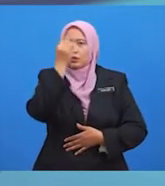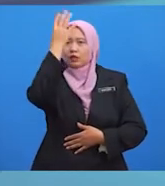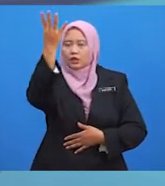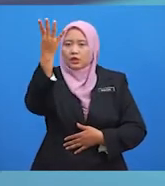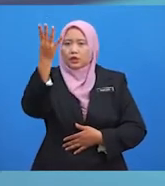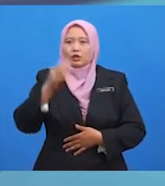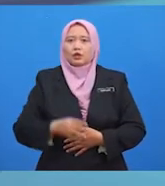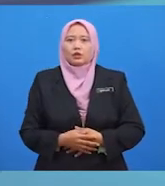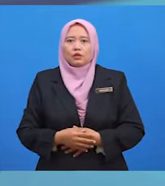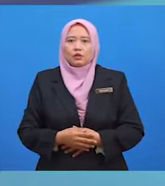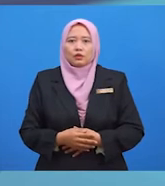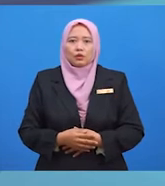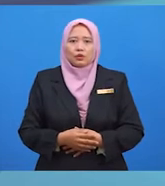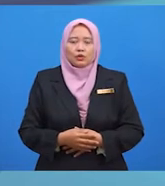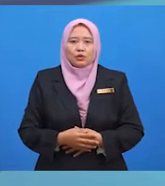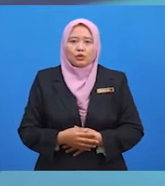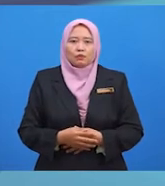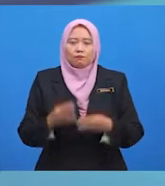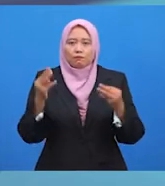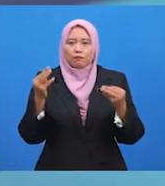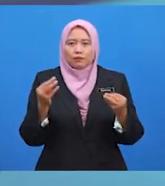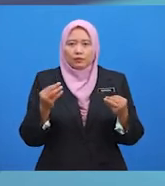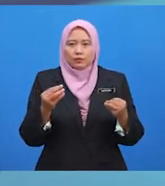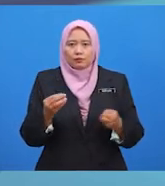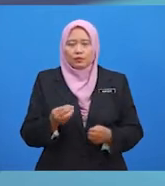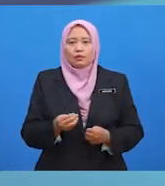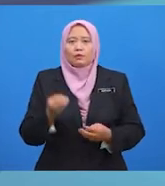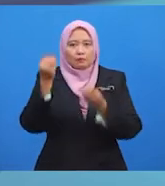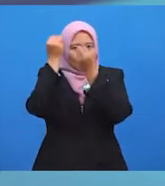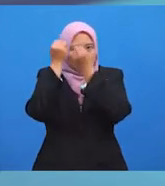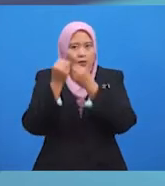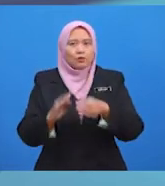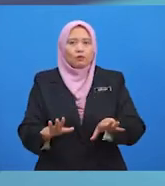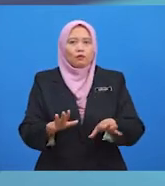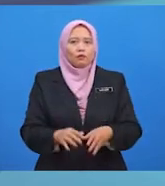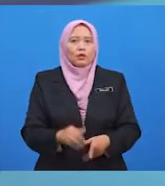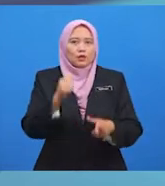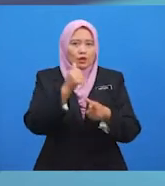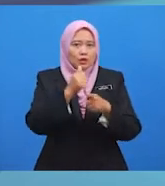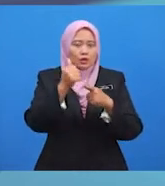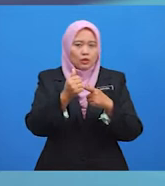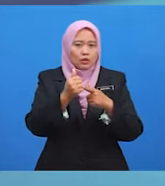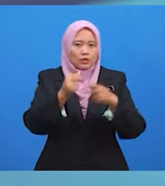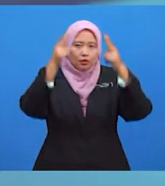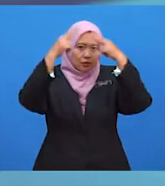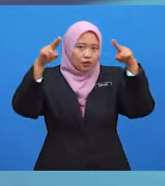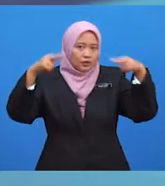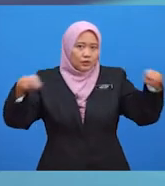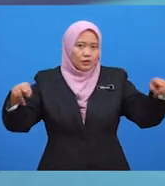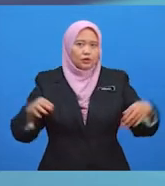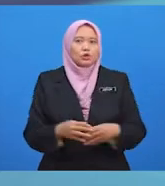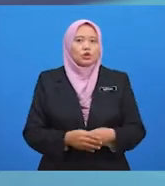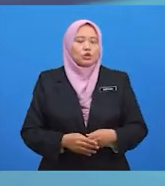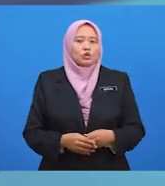mesej atau sebagai aksesori. Sebagai contoh, kempen kesedaran